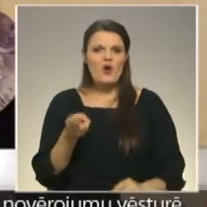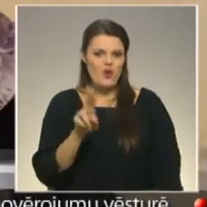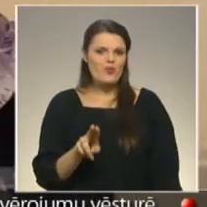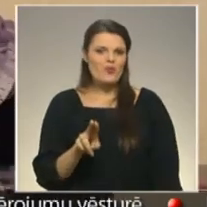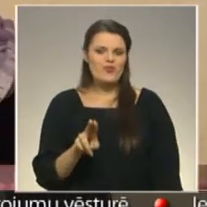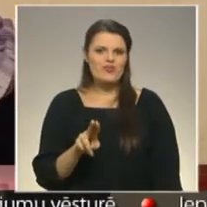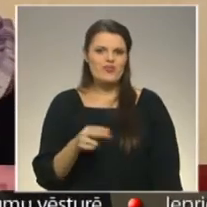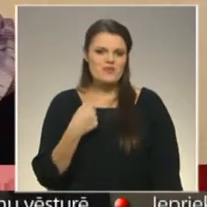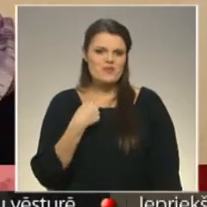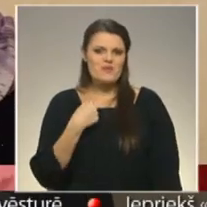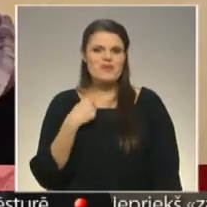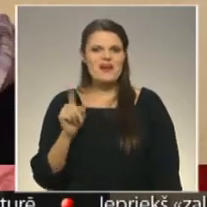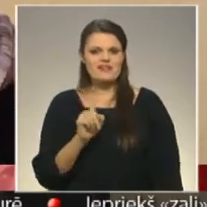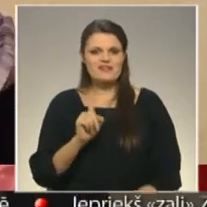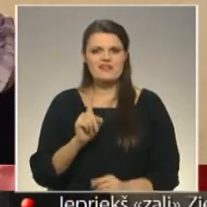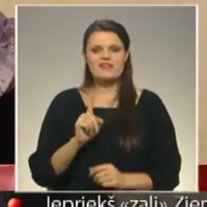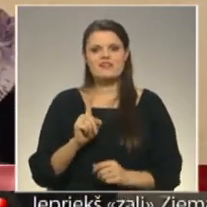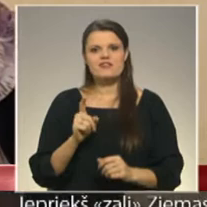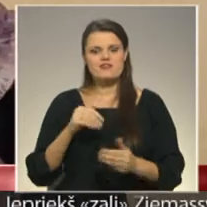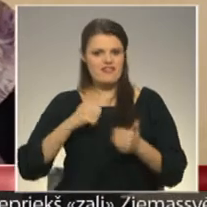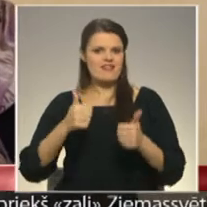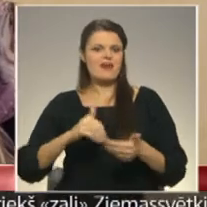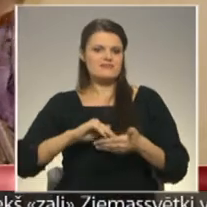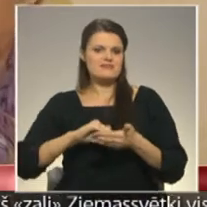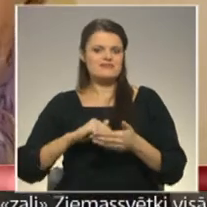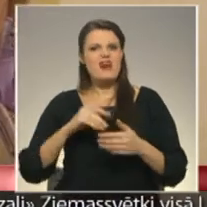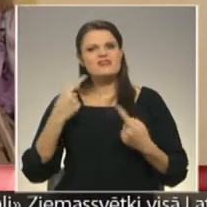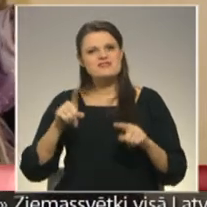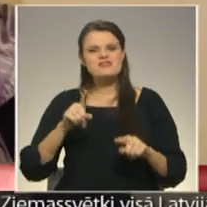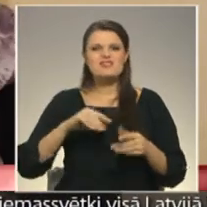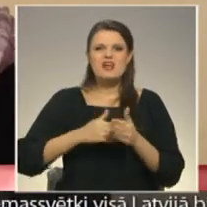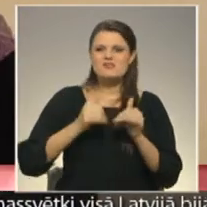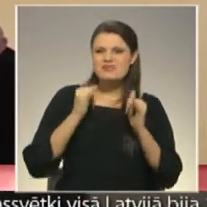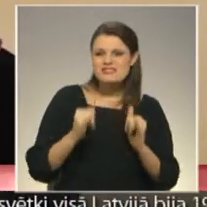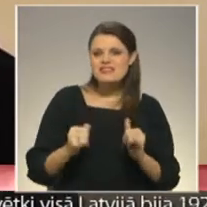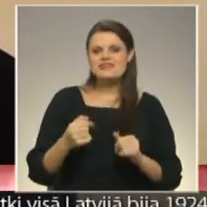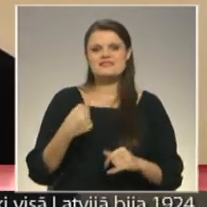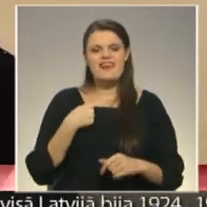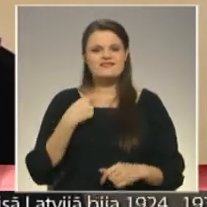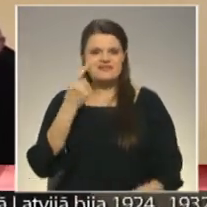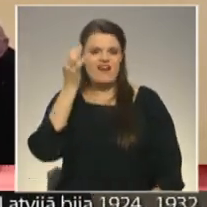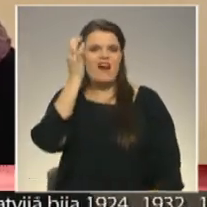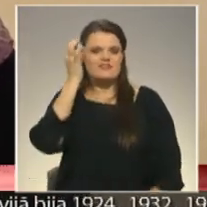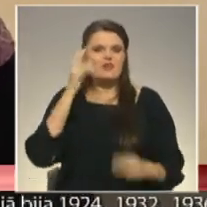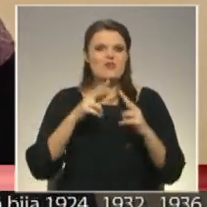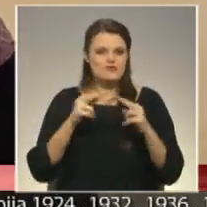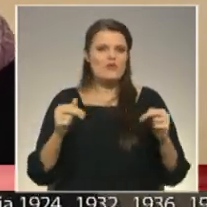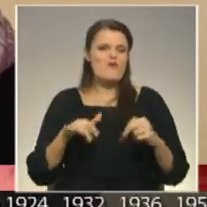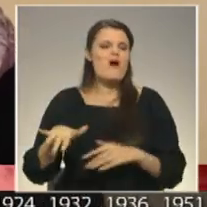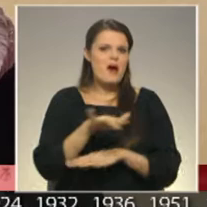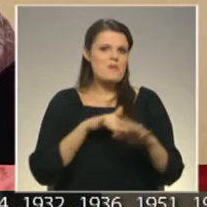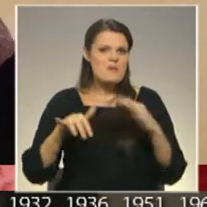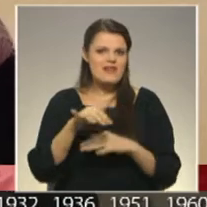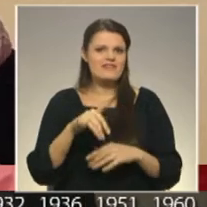kā man tāds ir tāds garastāvoklis, nu, kaut kas nepatīk. Tad es atceros savu nometni un